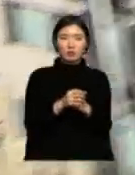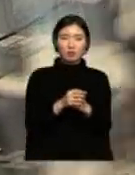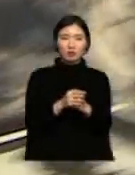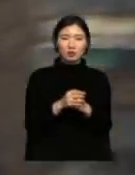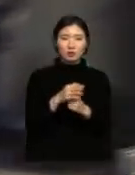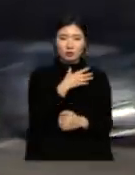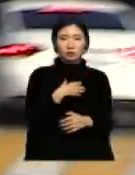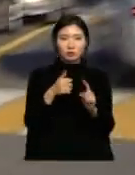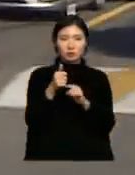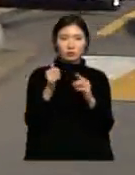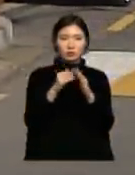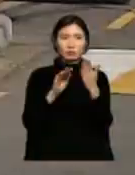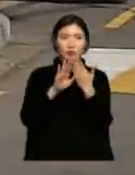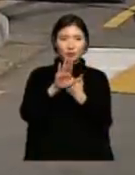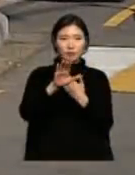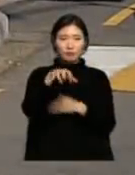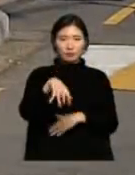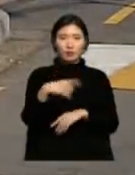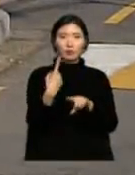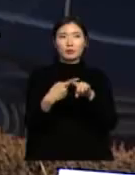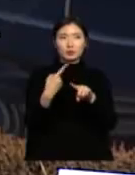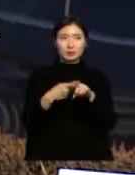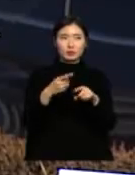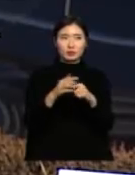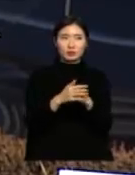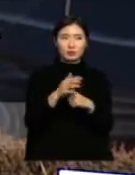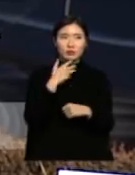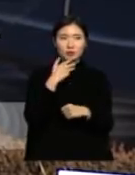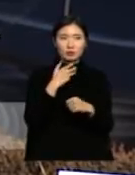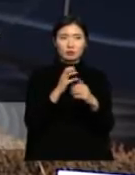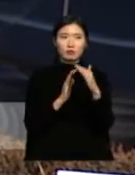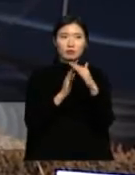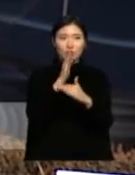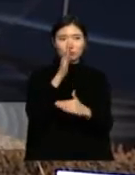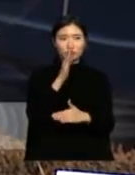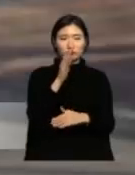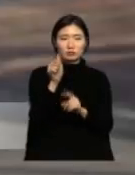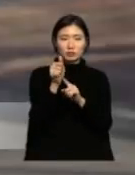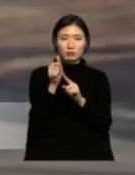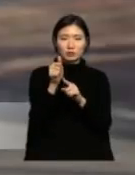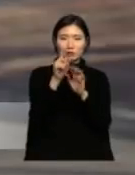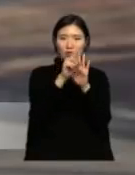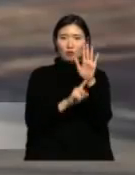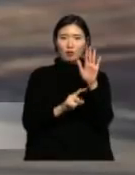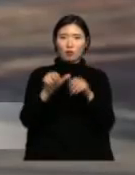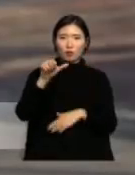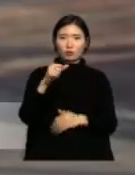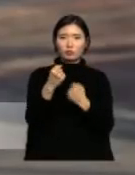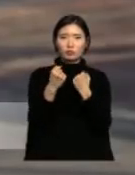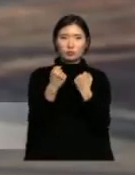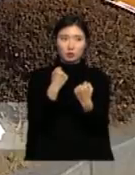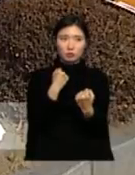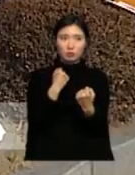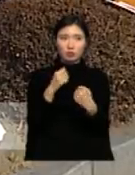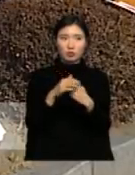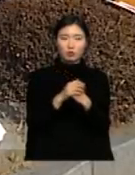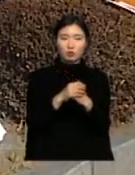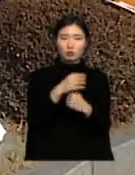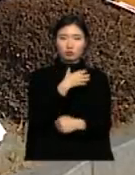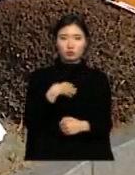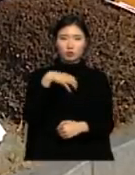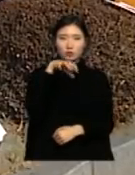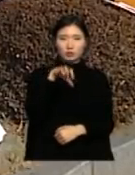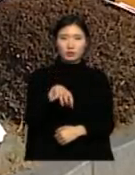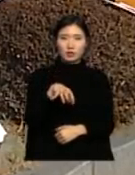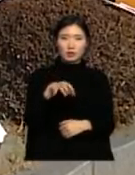김기동 구청장 집 앞도 예외는 아닙니다. 80이 넘은 나이의 남성은 영하 5도의 날씨도 아랑곳하지 않고 구청장